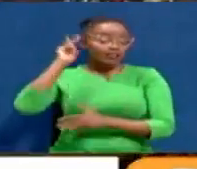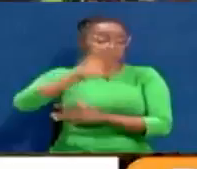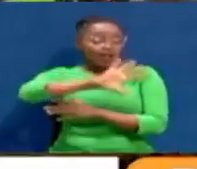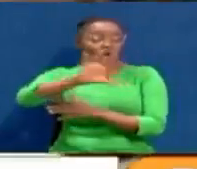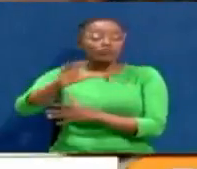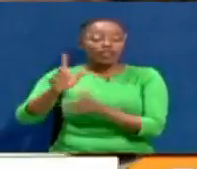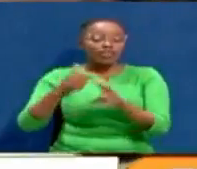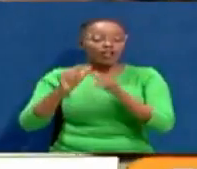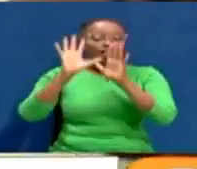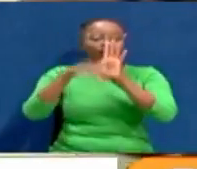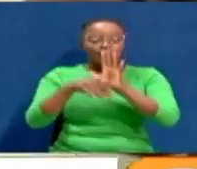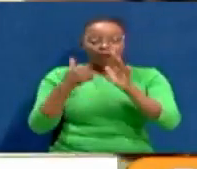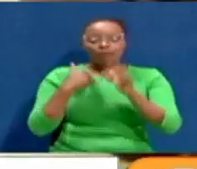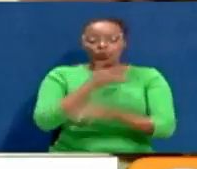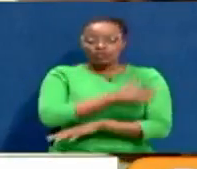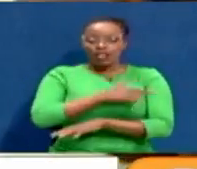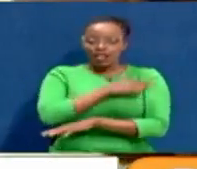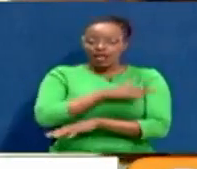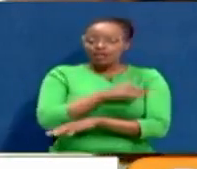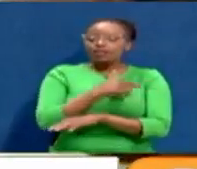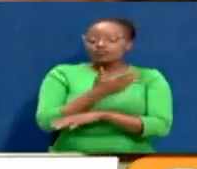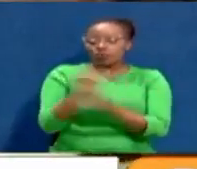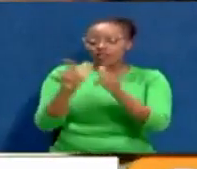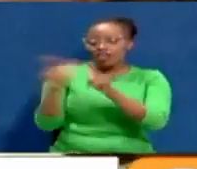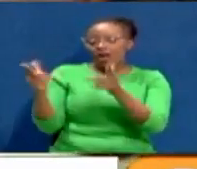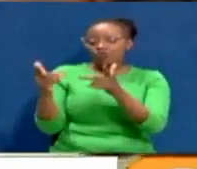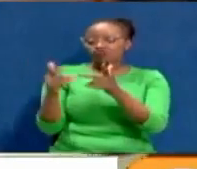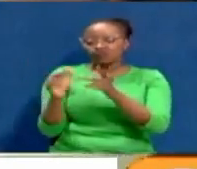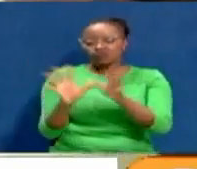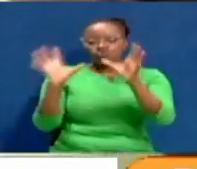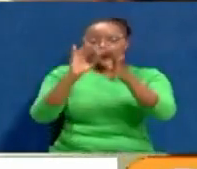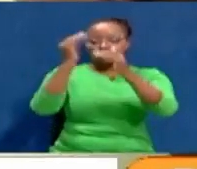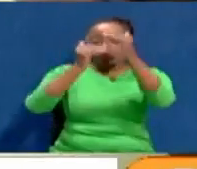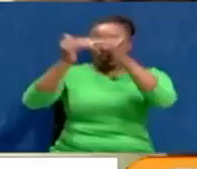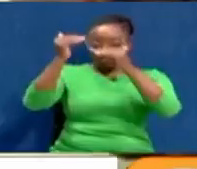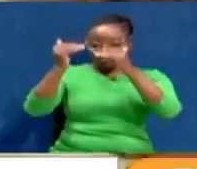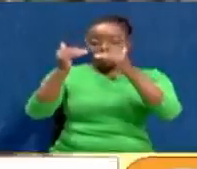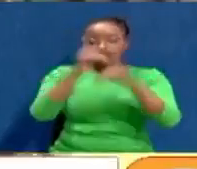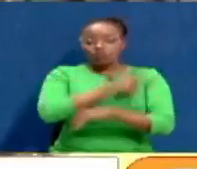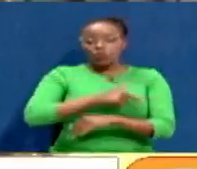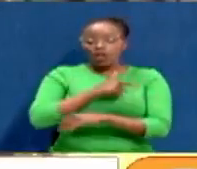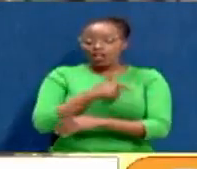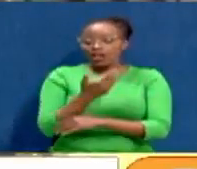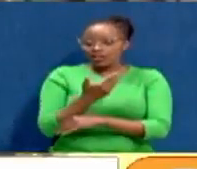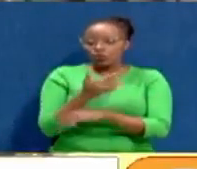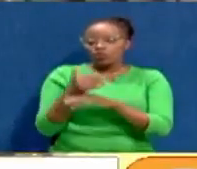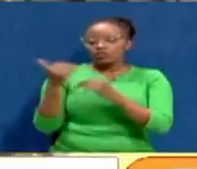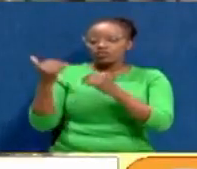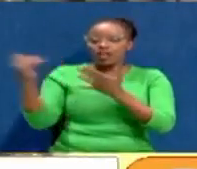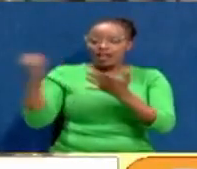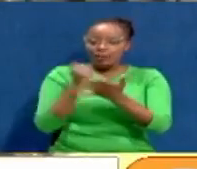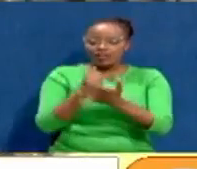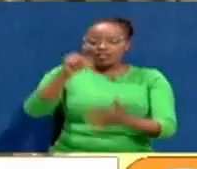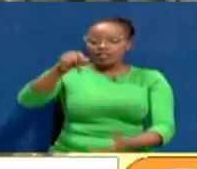County, ndo baadaye nilifanikiwa nikapata alama ya kunipeleka chuo kikuu na nikafanikiwa kuitwa chuo kikuu